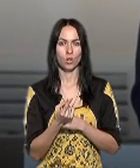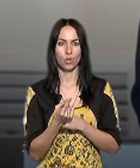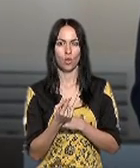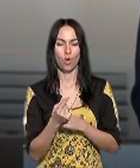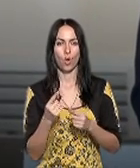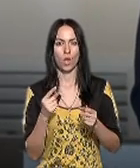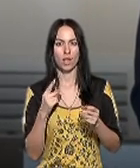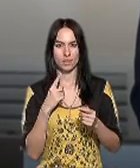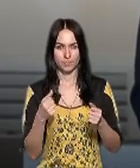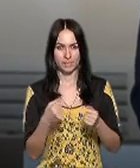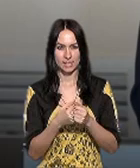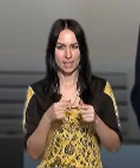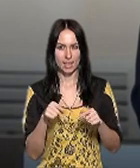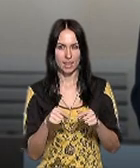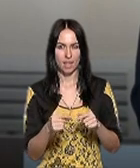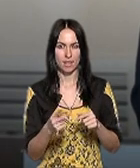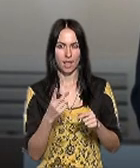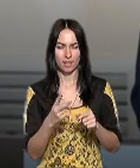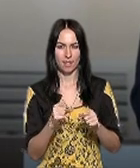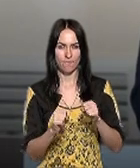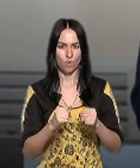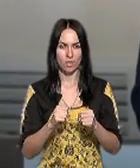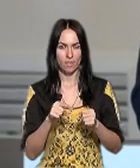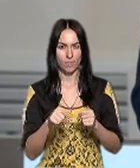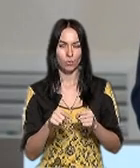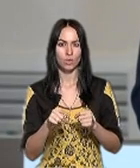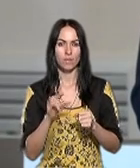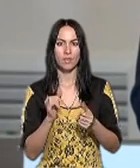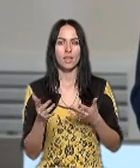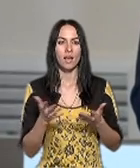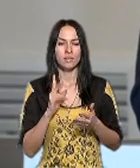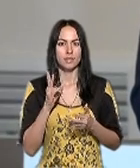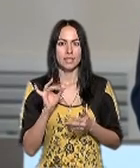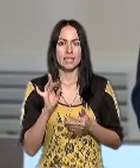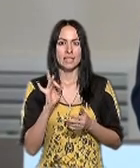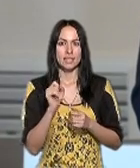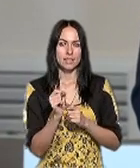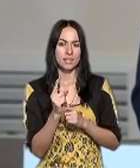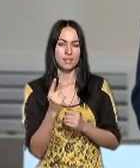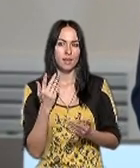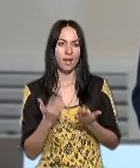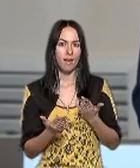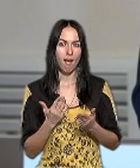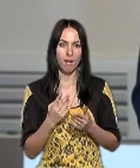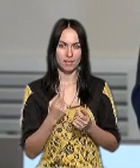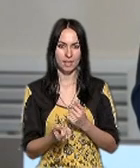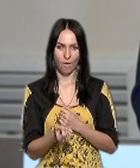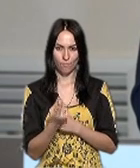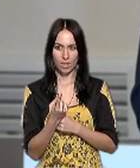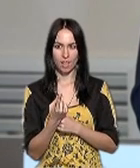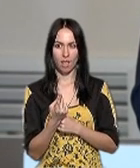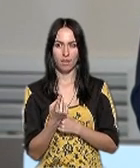стикнення двох цих двигунів і якась іскра, скоріш за все, з'явилась, і